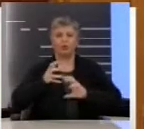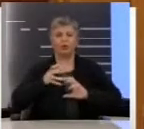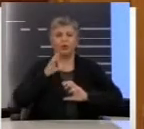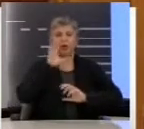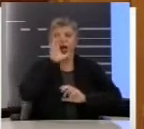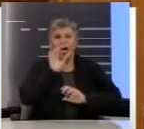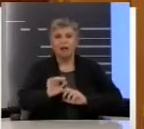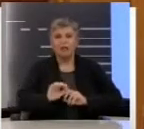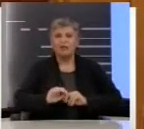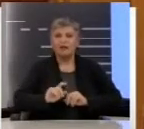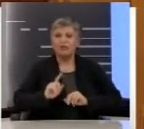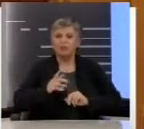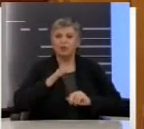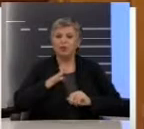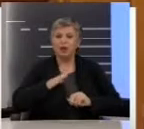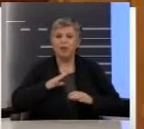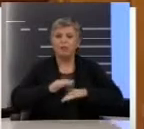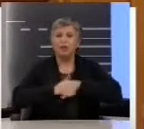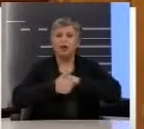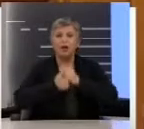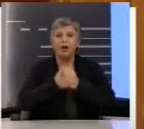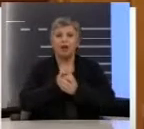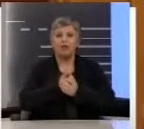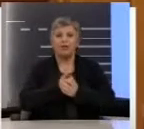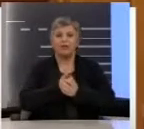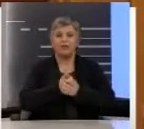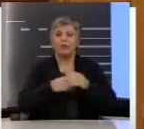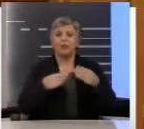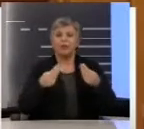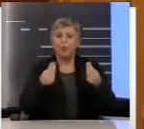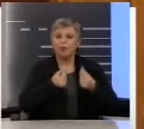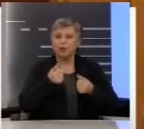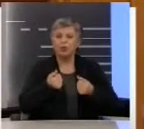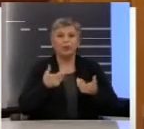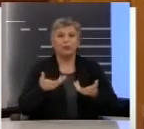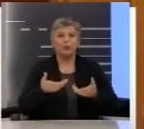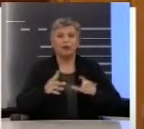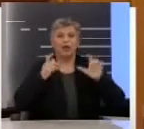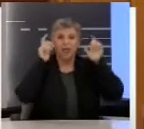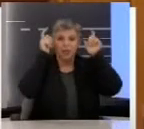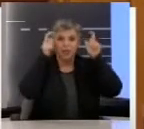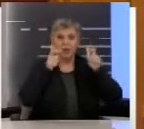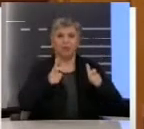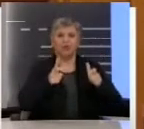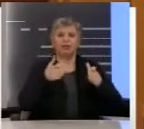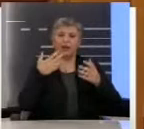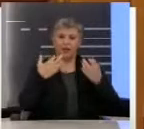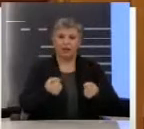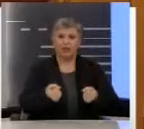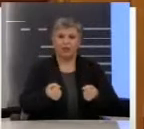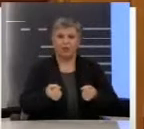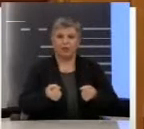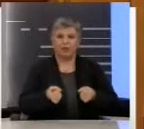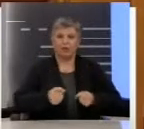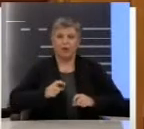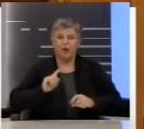ενδιαφέρονται για την ουσία της λειτουργίας της δημοκρατίας, νομίζω ότι συμπίπτουν στην άποψη